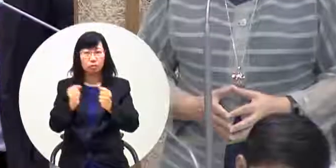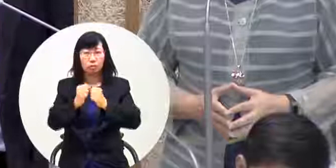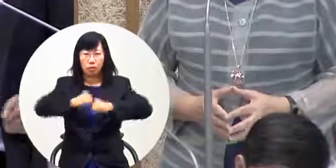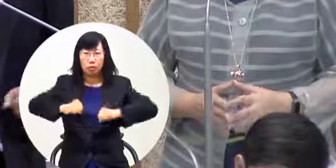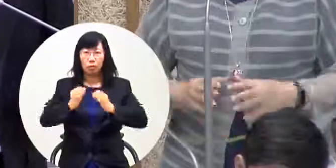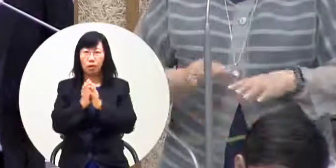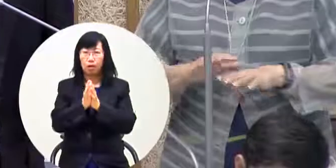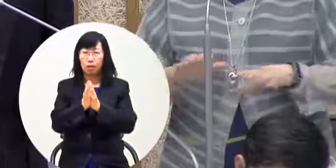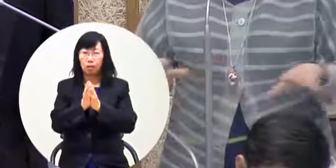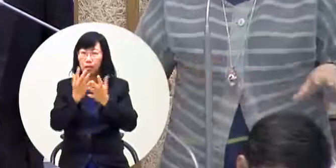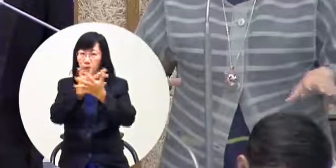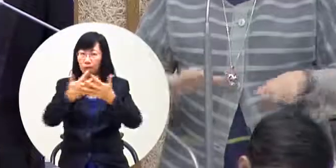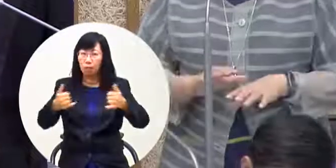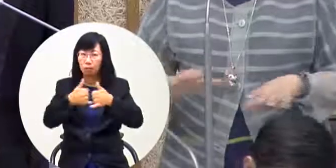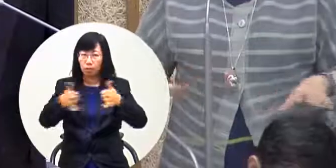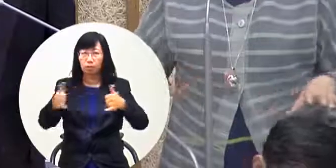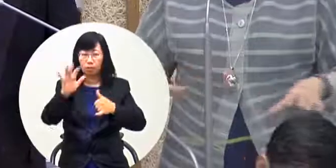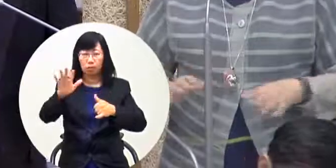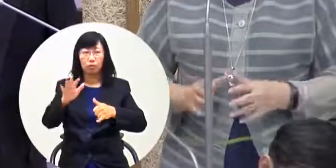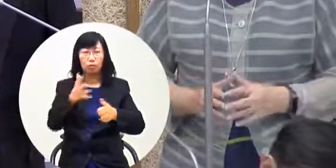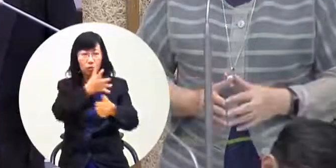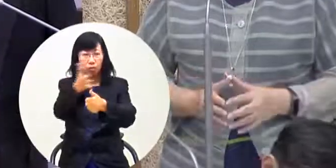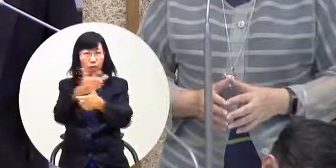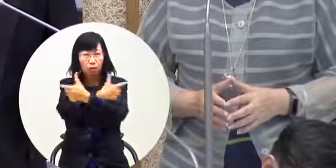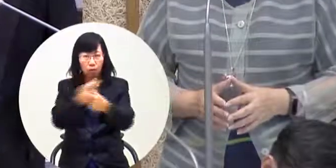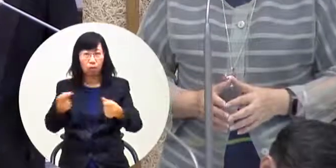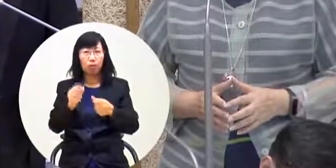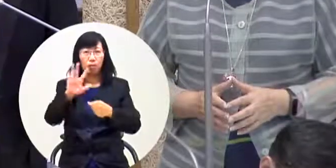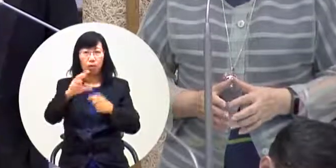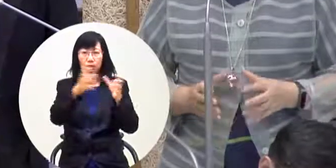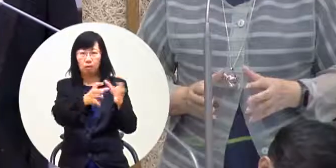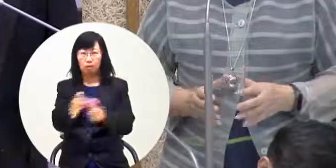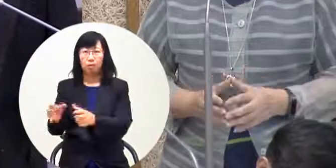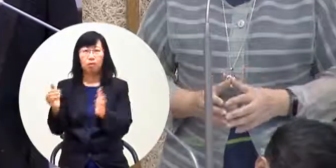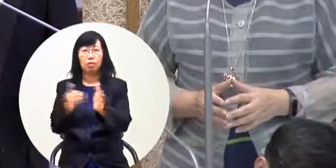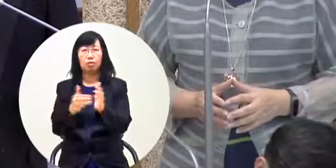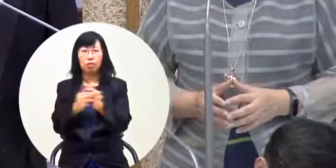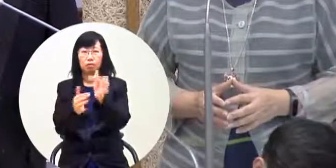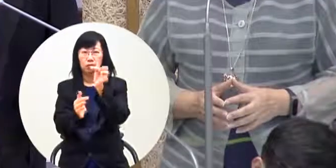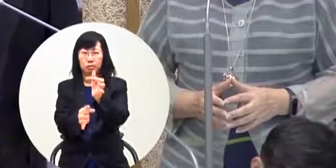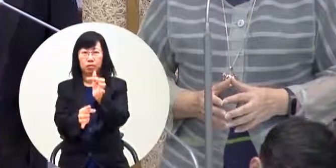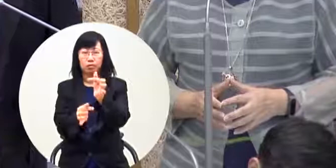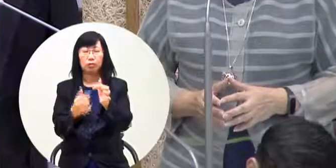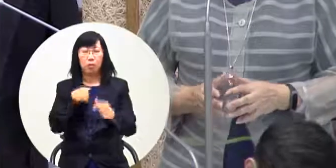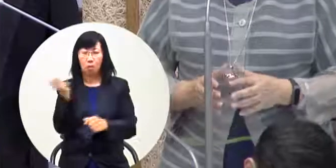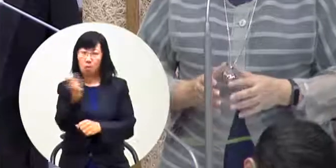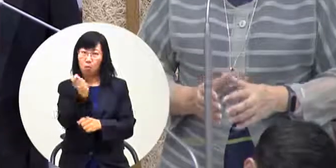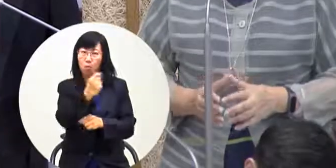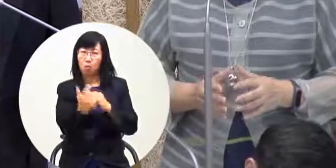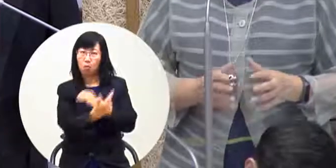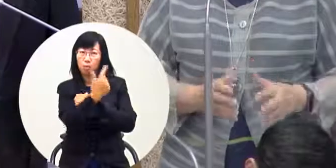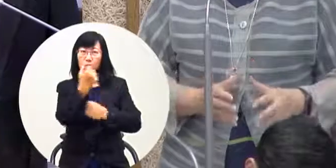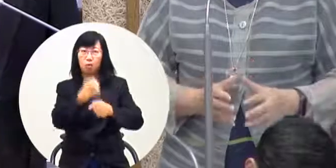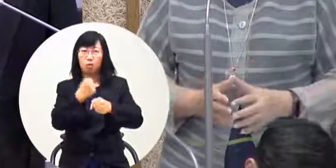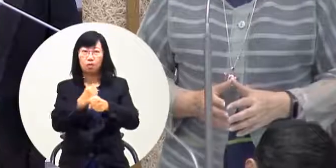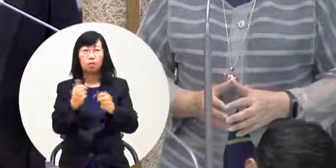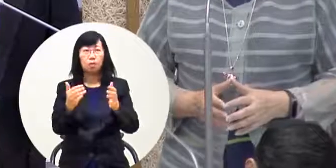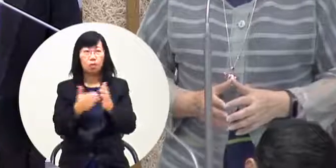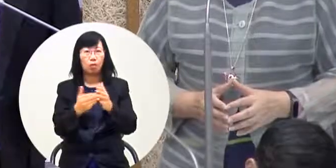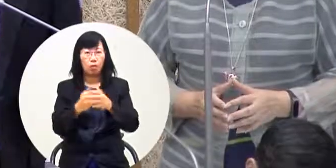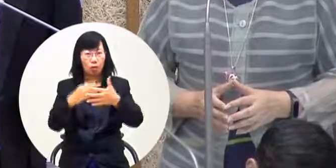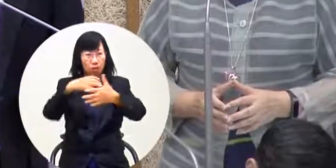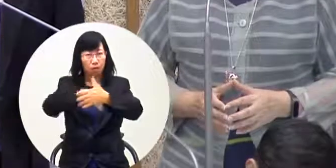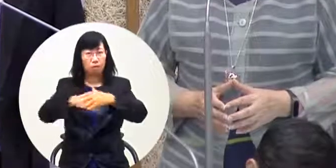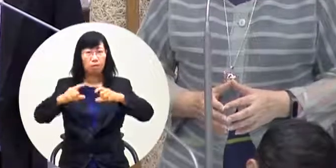了，都有。这几年建制完成了，所以我们的速度非常的快，容量也非常的大，包括也提供给学校还有老师使